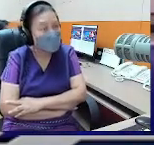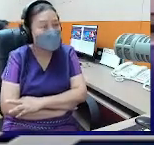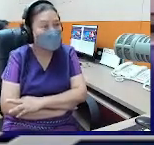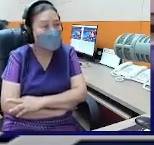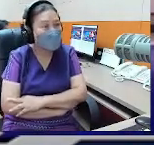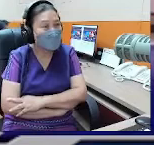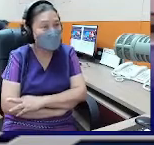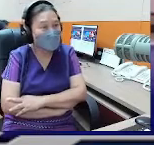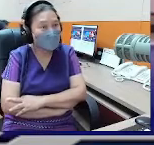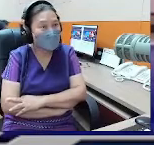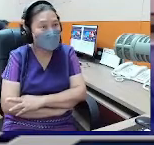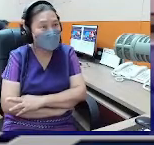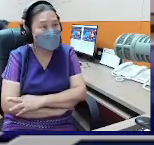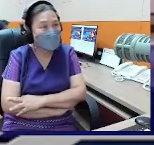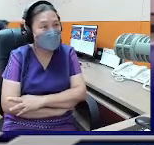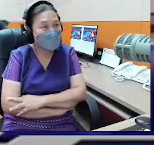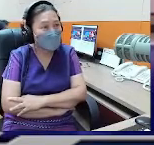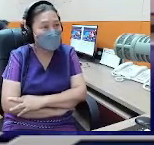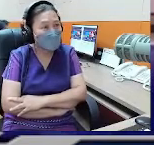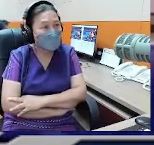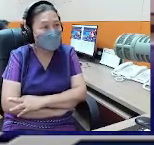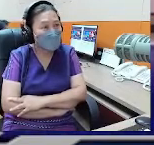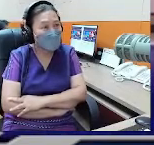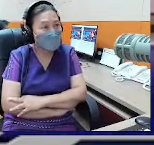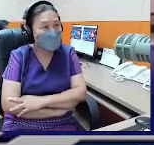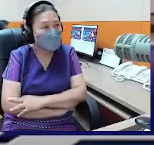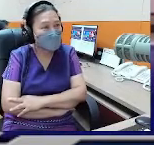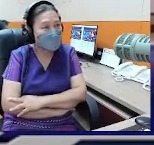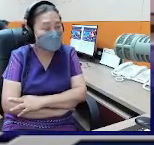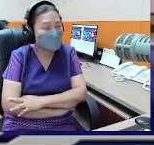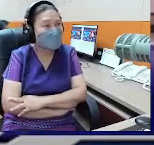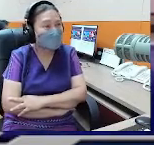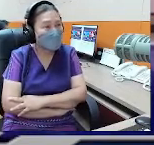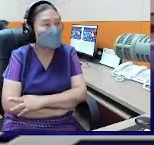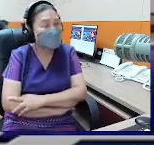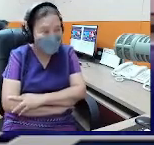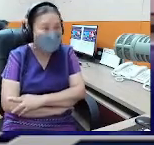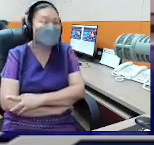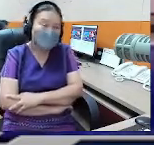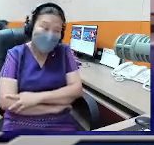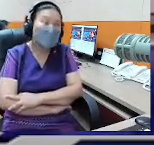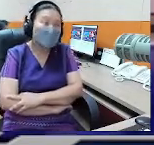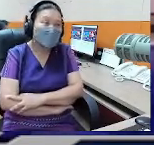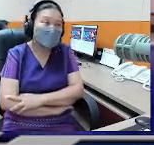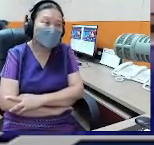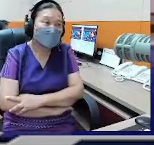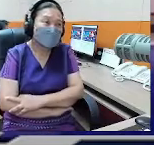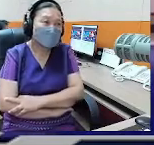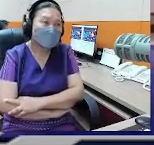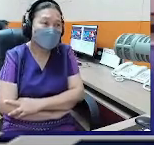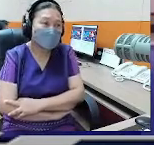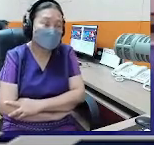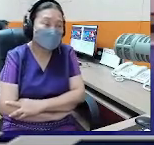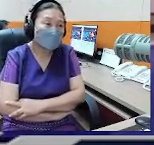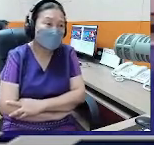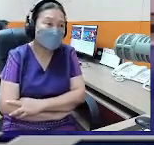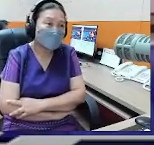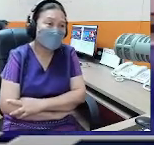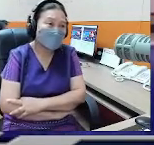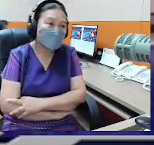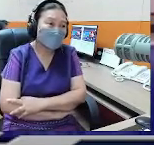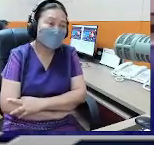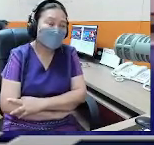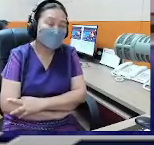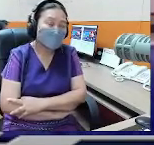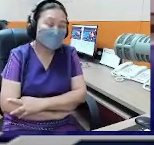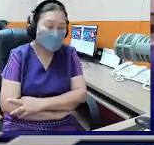เนี่ยหลายๆคนเนี่ยไม่ได้แบบบางคนไม่ต้องขอตังค์จากที่บ้านเลยค่ะนะคะสามารถที่จะเขาเรียกว่าใ